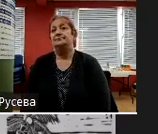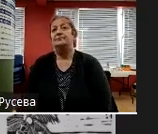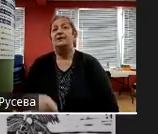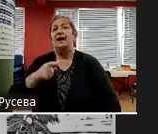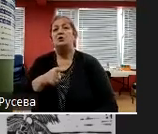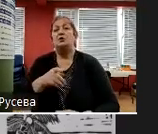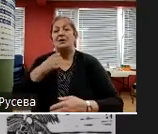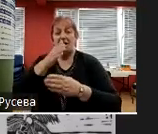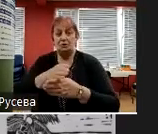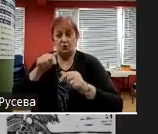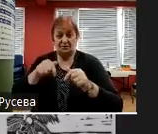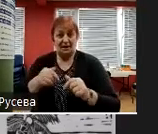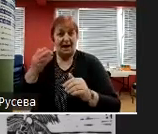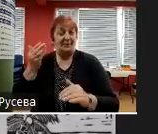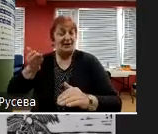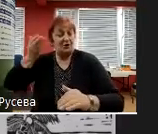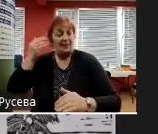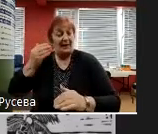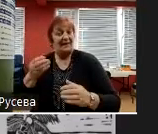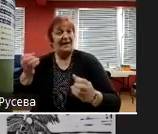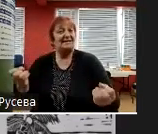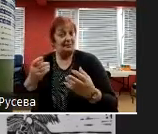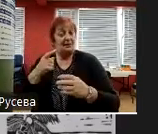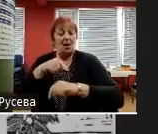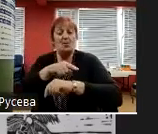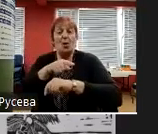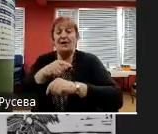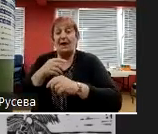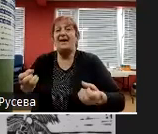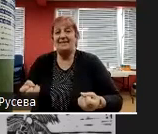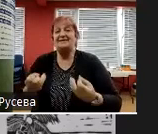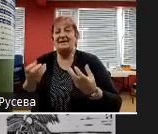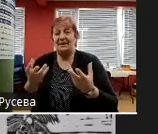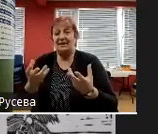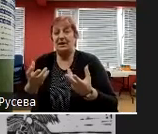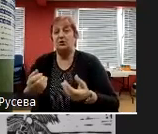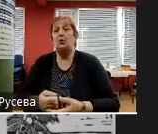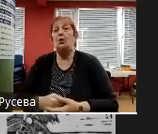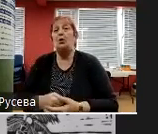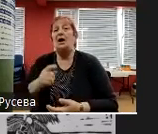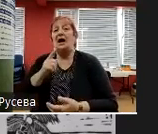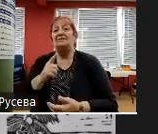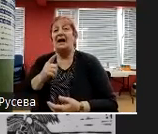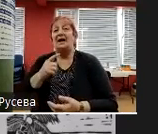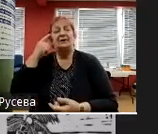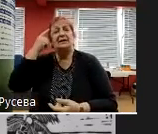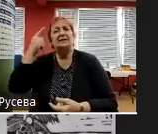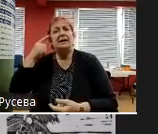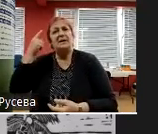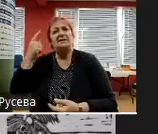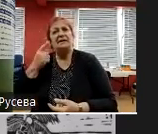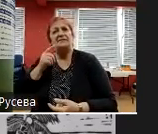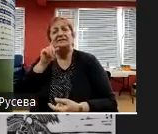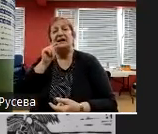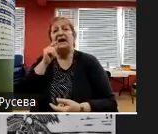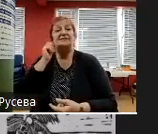сега беше преди събитието. Сега по време на събитието. Трябва да си представяте, си казвате